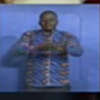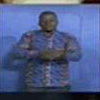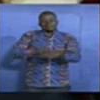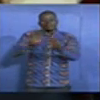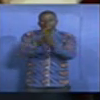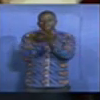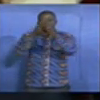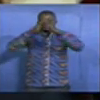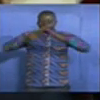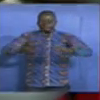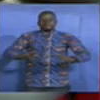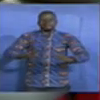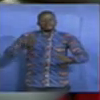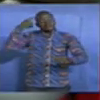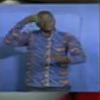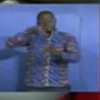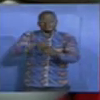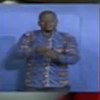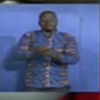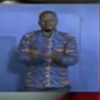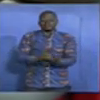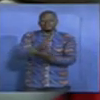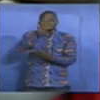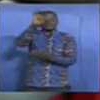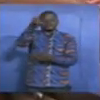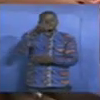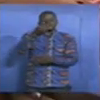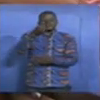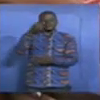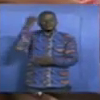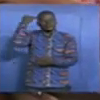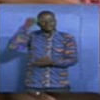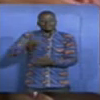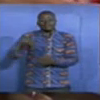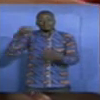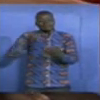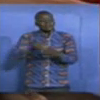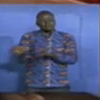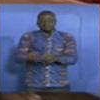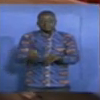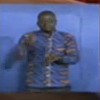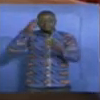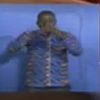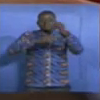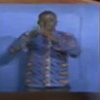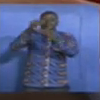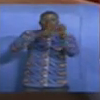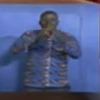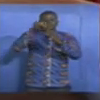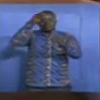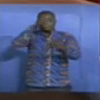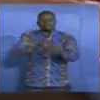virtuelle au sein de ces universités. Il y a l'accroissement des étudiants, des infrastructures dont les